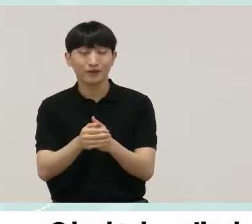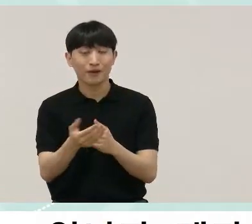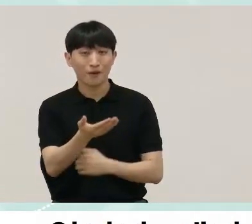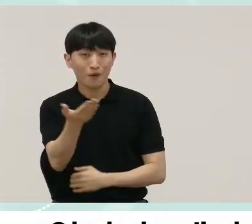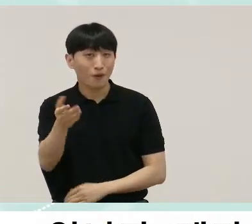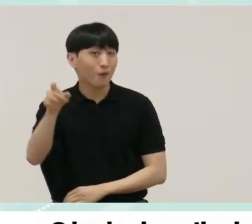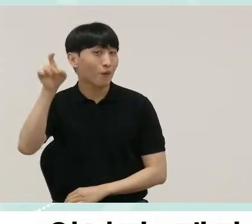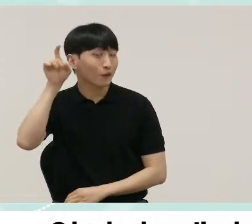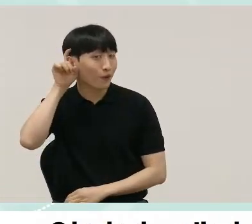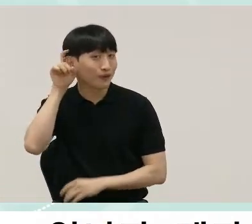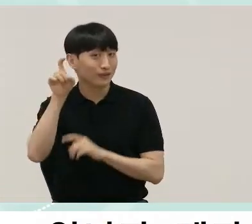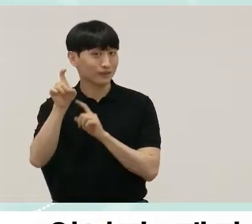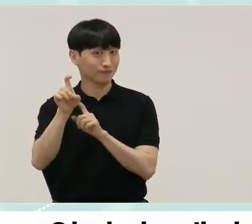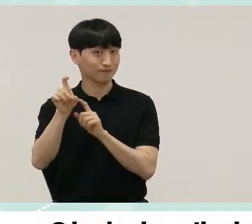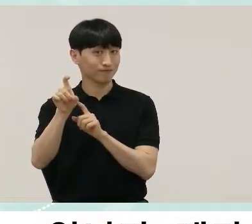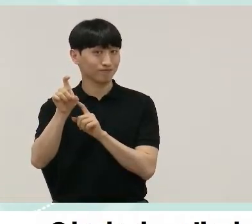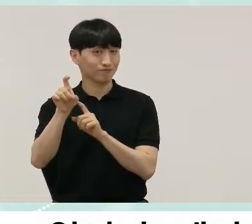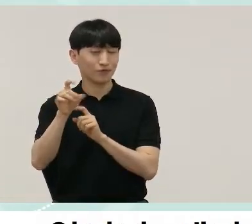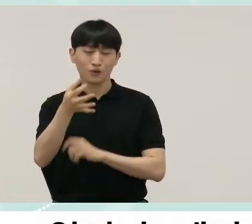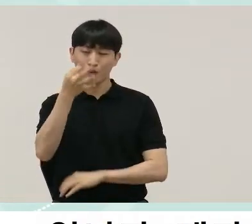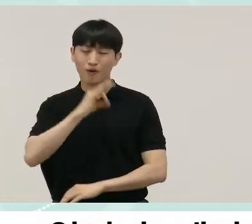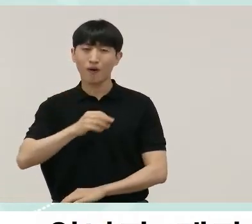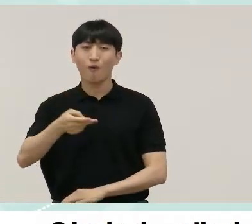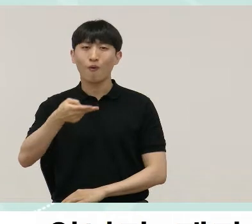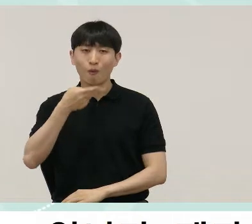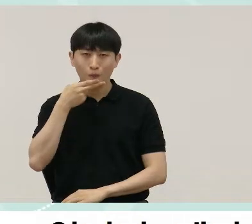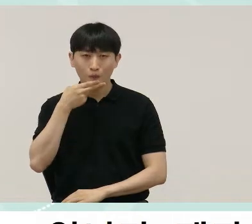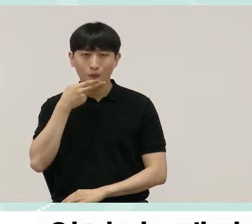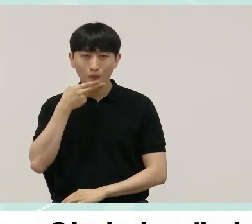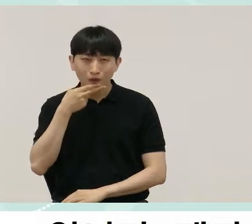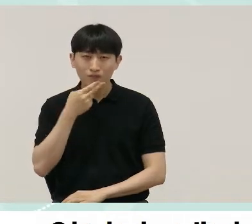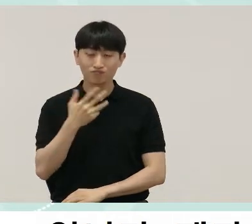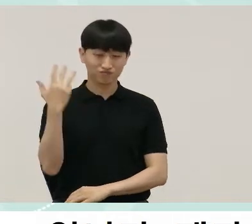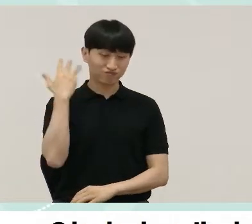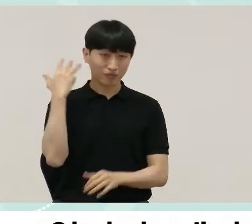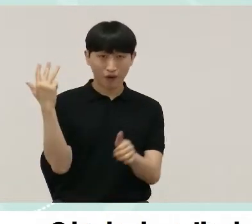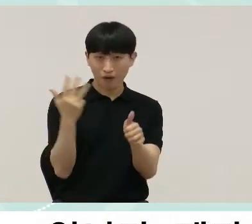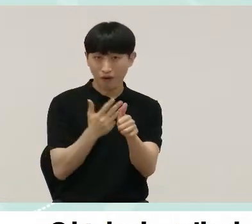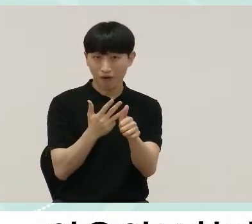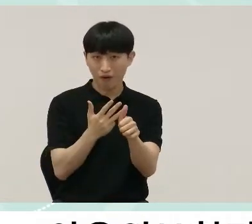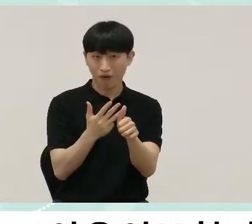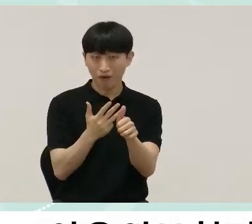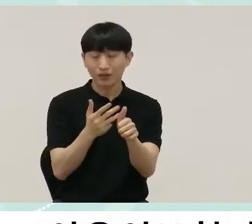보청기가 잘 효과가 없을 때 인공화호 수술을 하게 돼 있습니다.